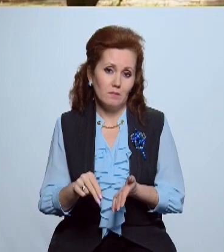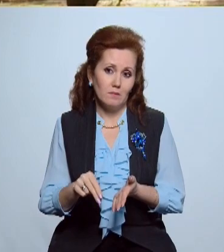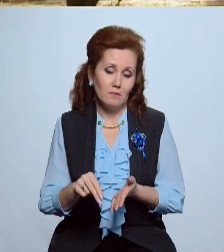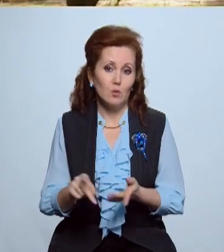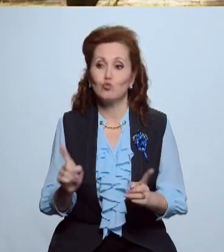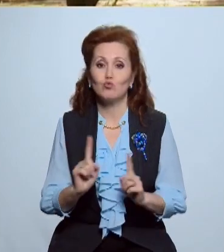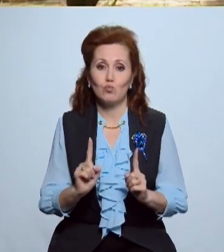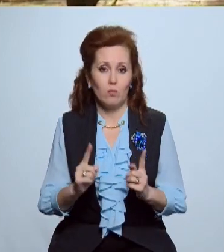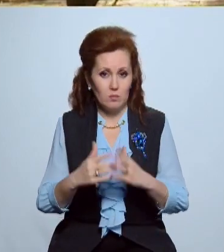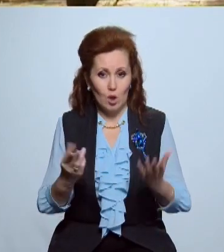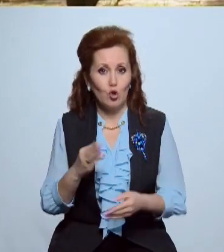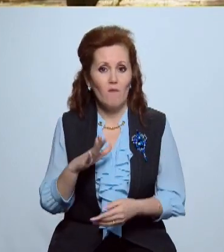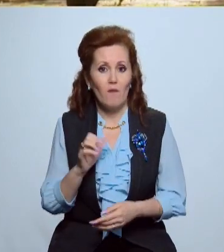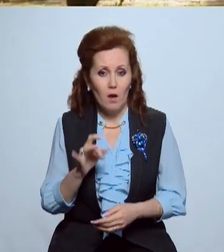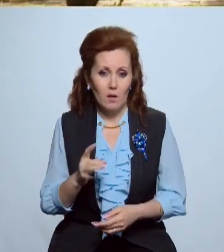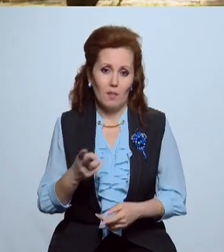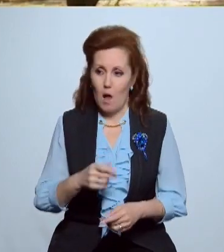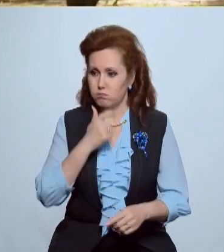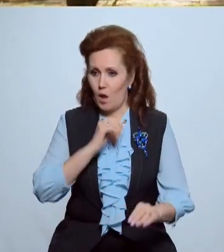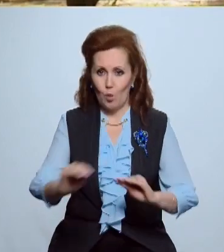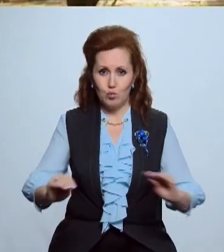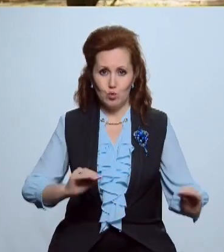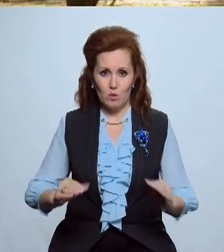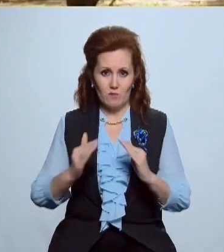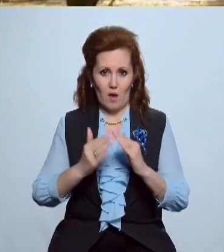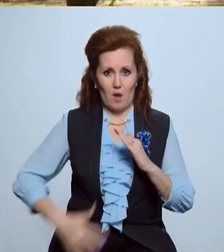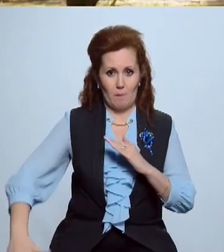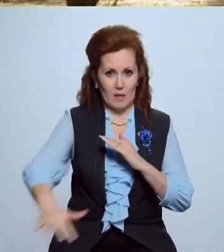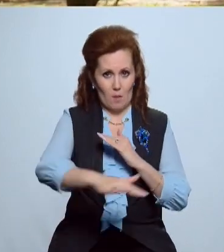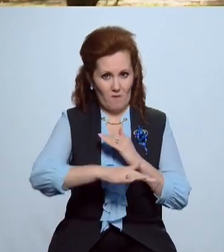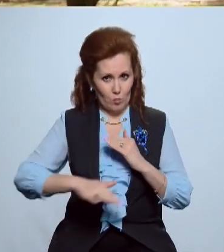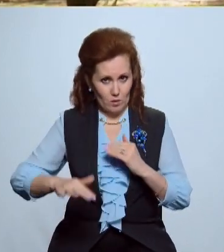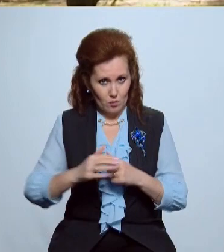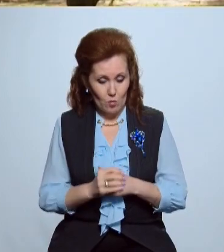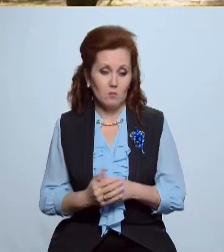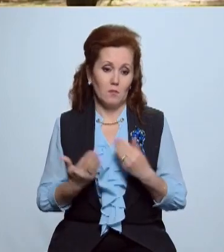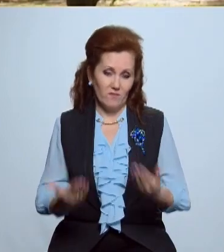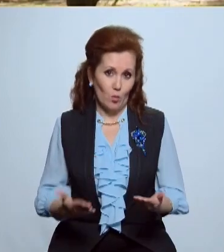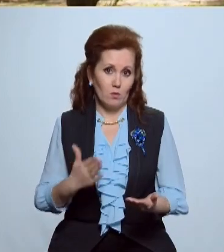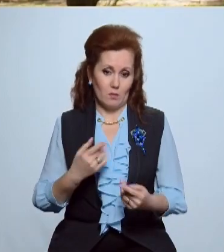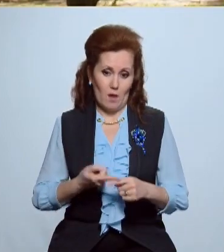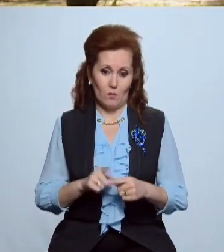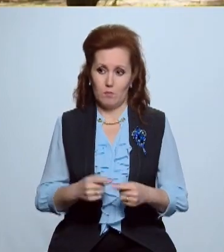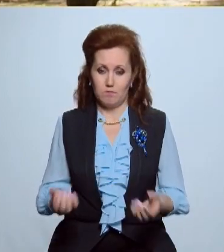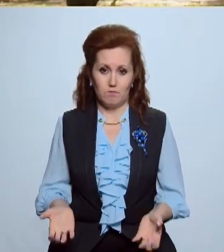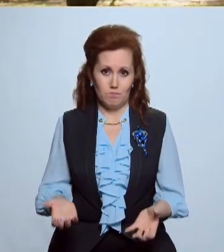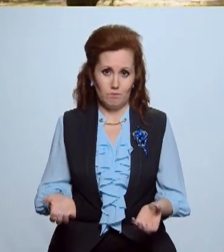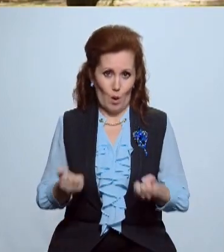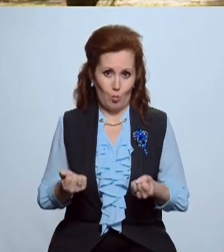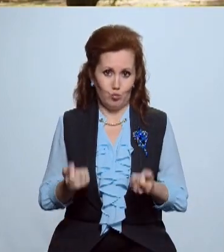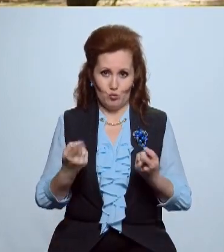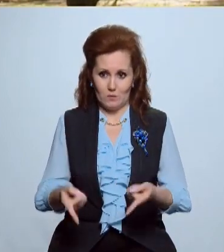купить изделия для благоустройства придомовой территории. Ну, вот в нашем случае получился